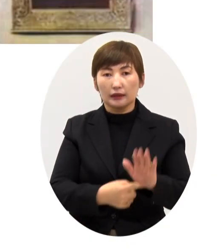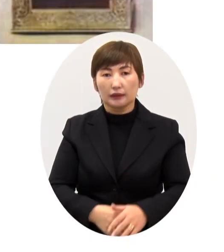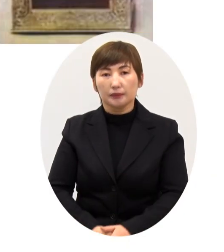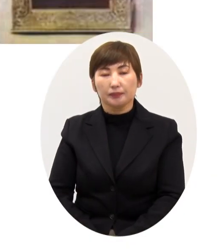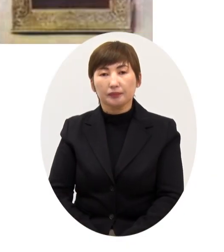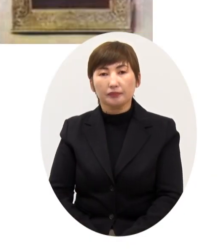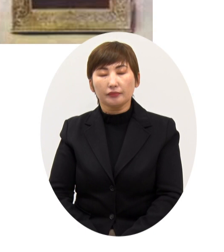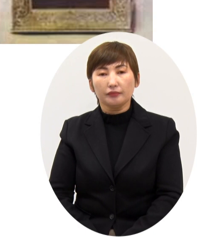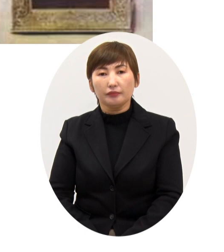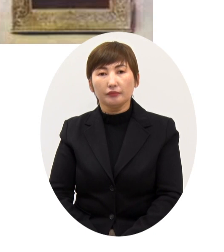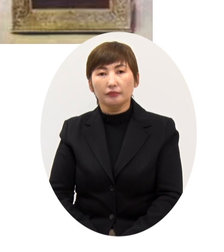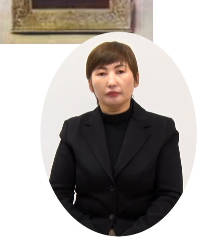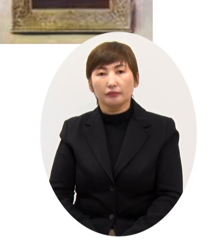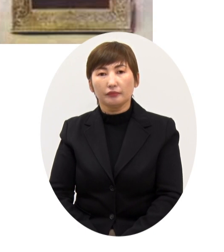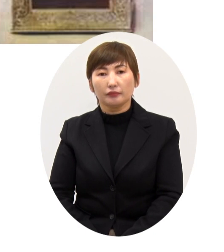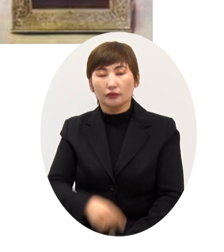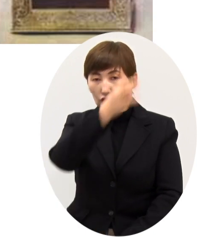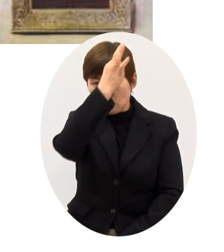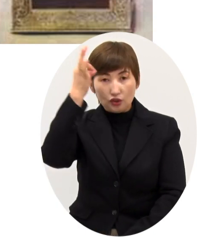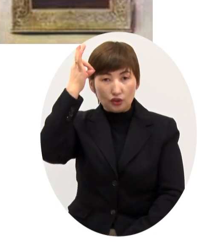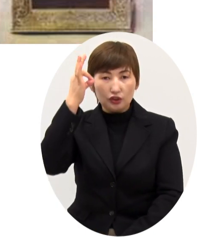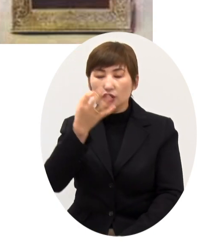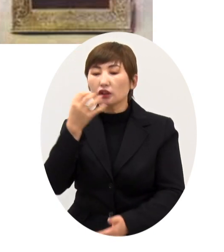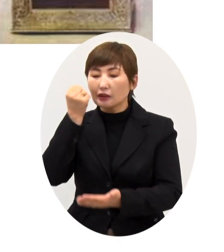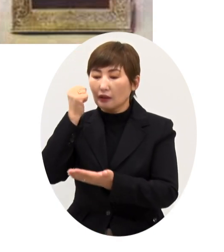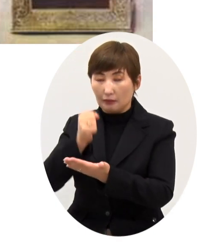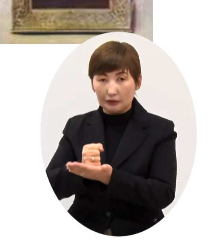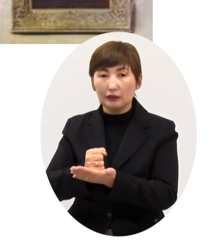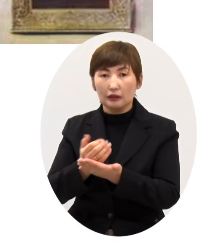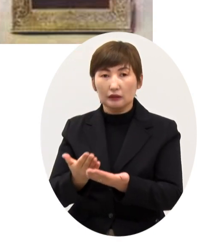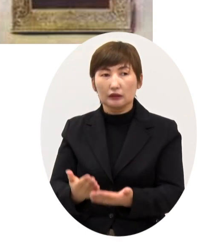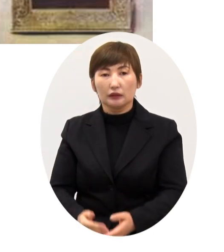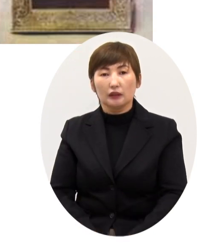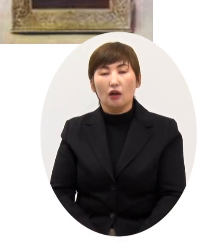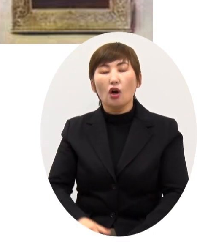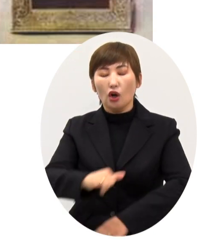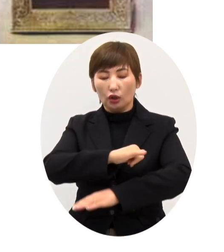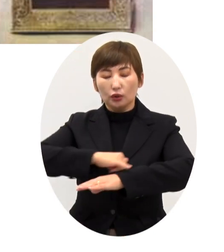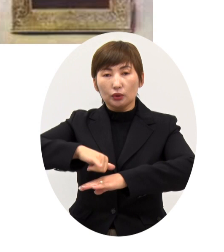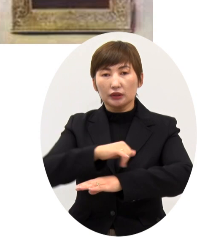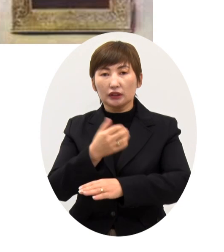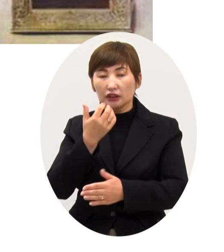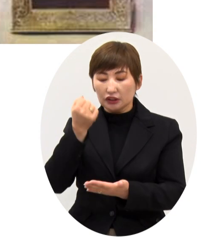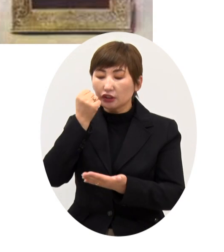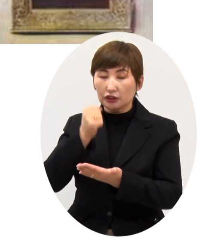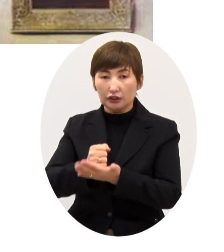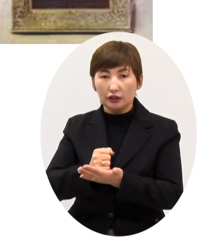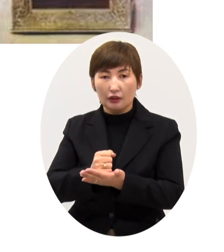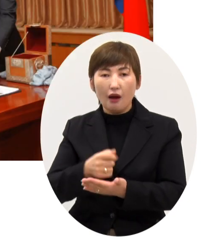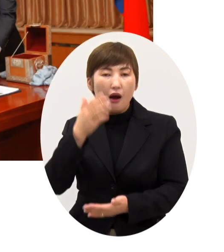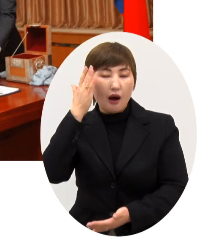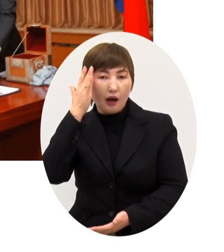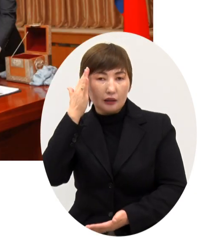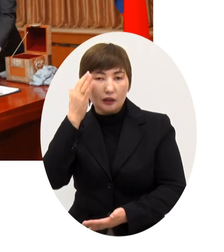ихийн хууц бүр дээр Монгол улсын хууль, улсын хурлаар батлагдсан олон улсын гэрээ, гадаад улстай